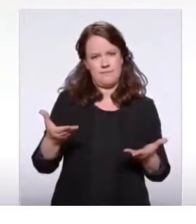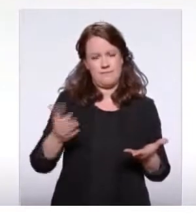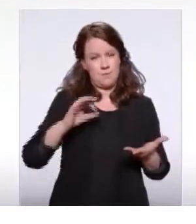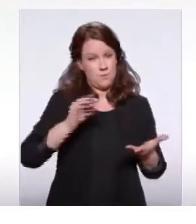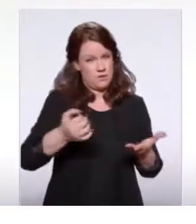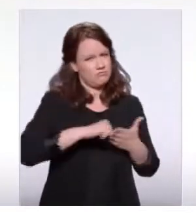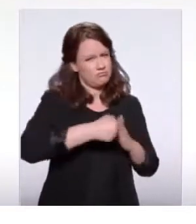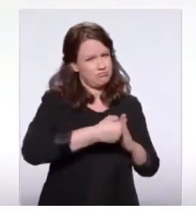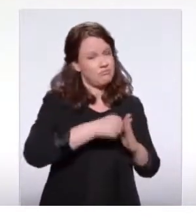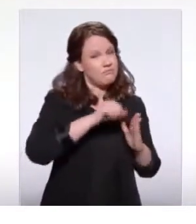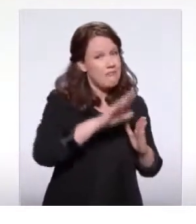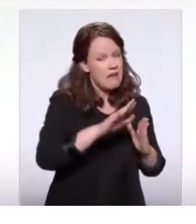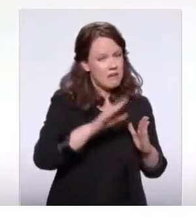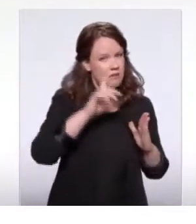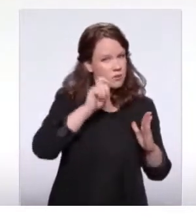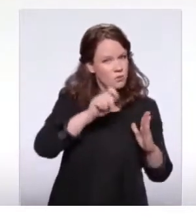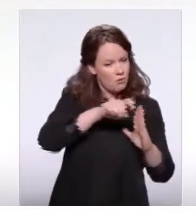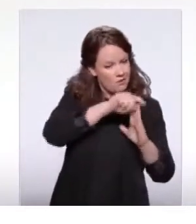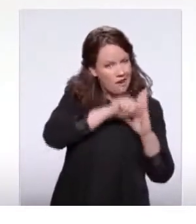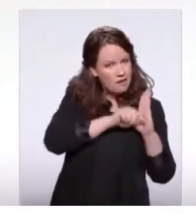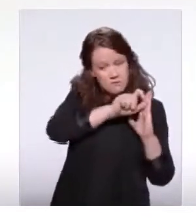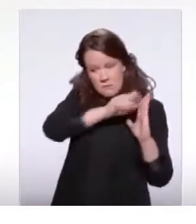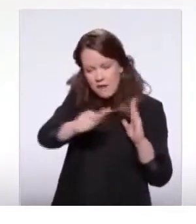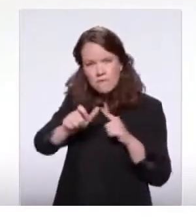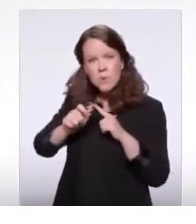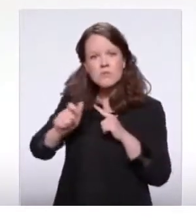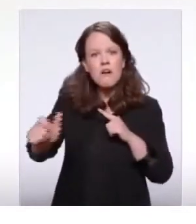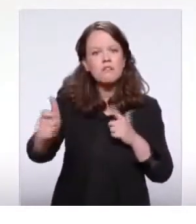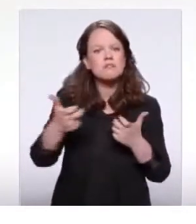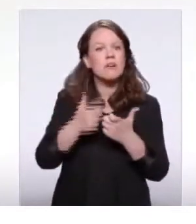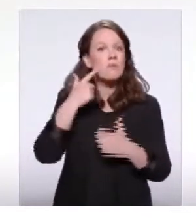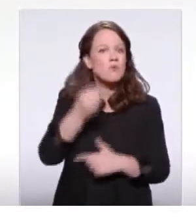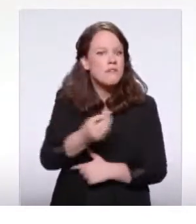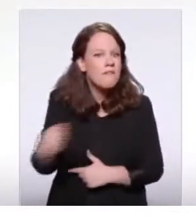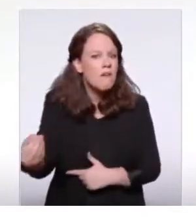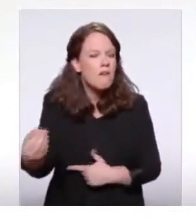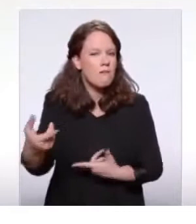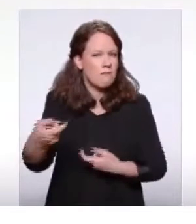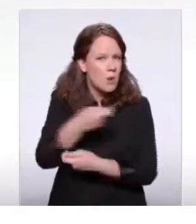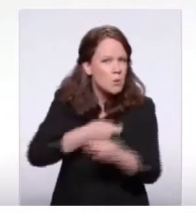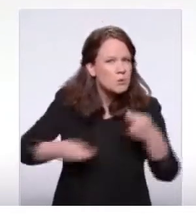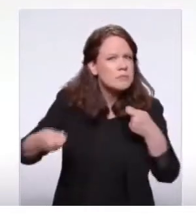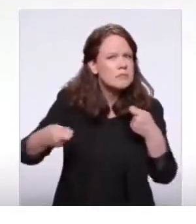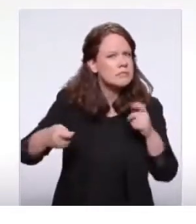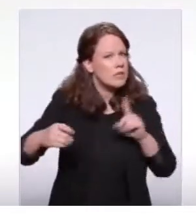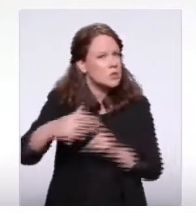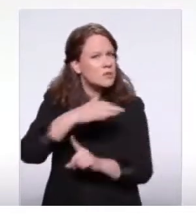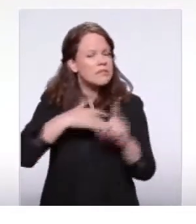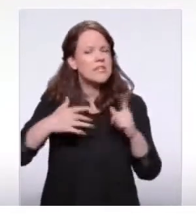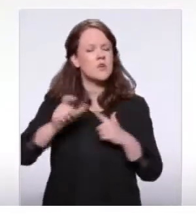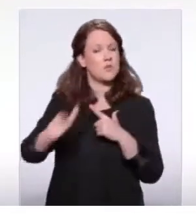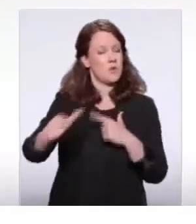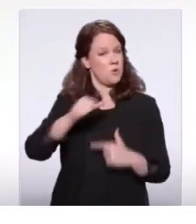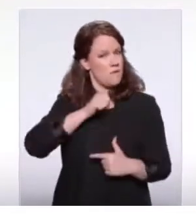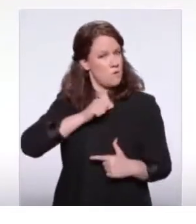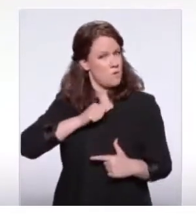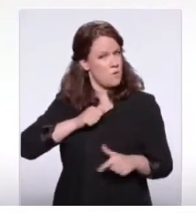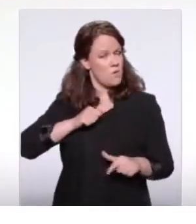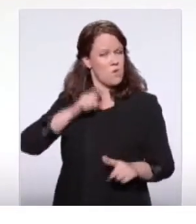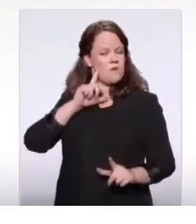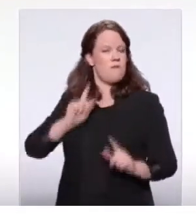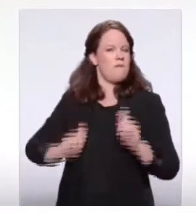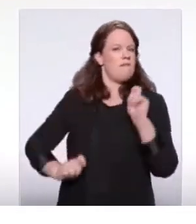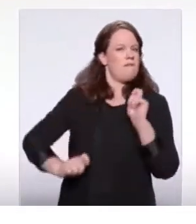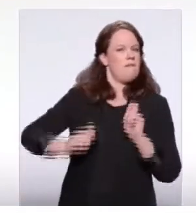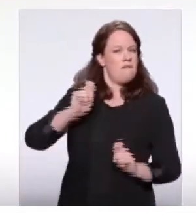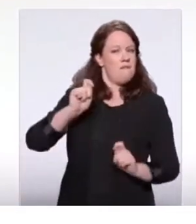les conséquences aussi des restrictions sur nos enfants et leur éducation, sur l'économie, la société, la santé mentale, notamment